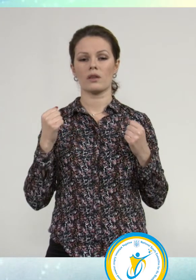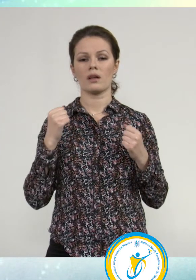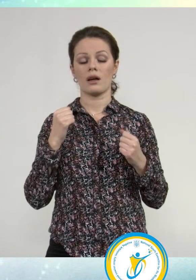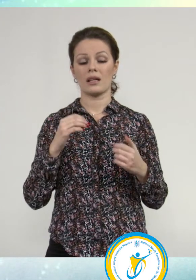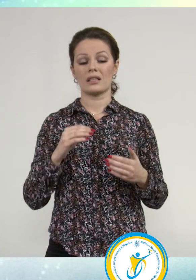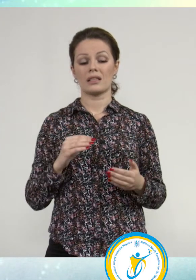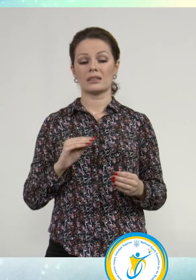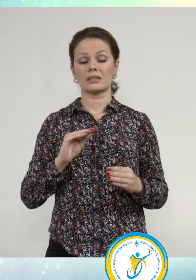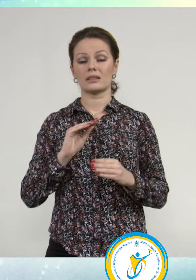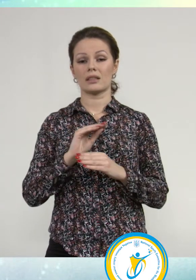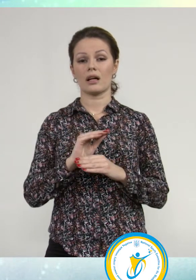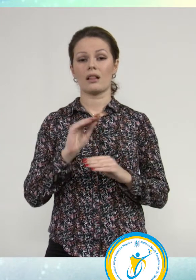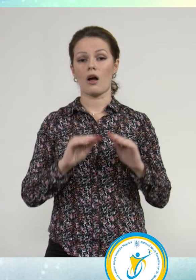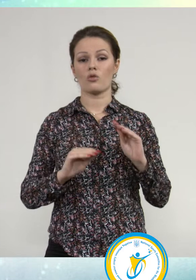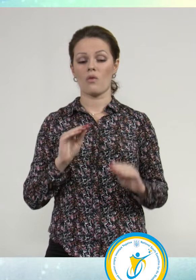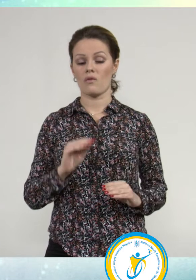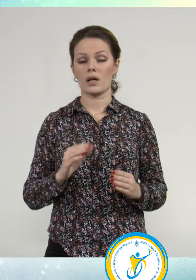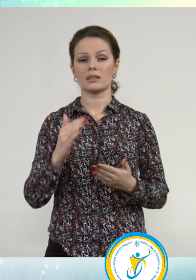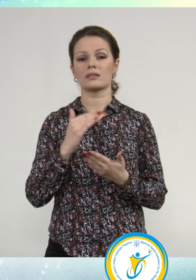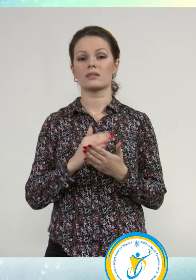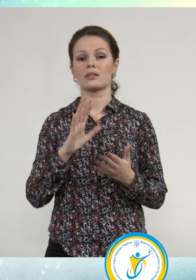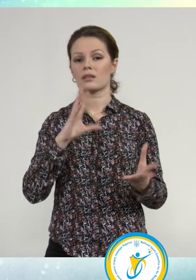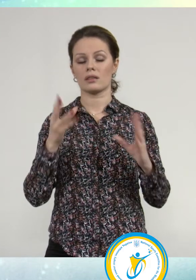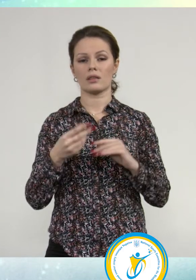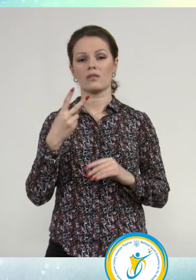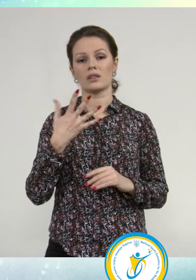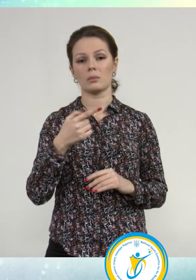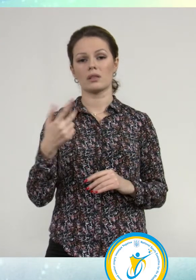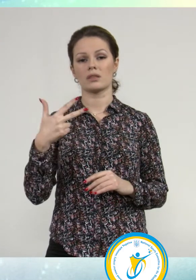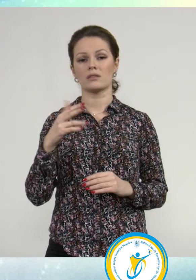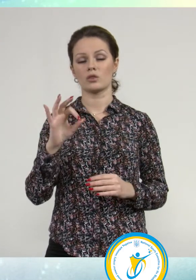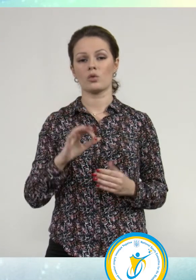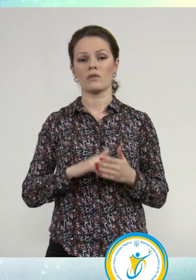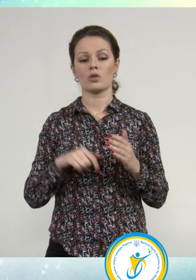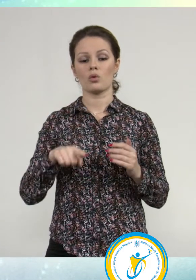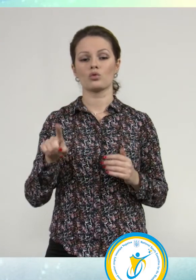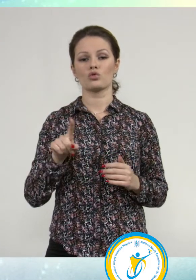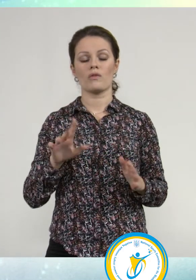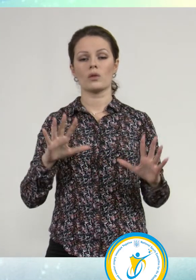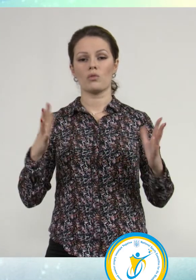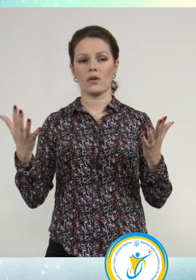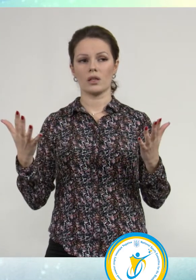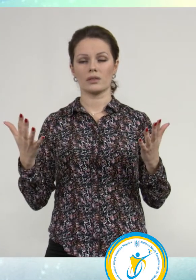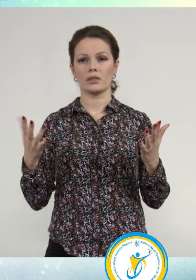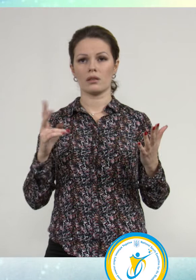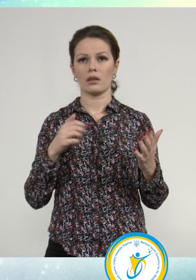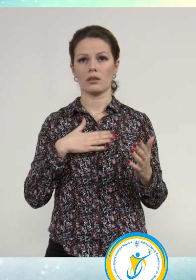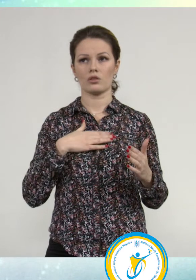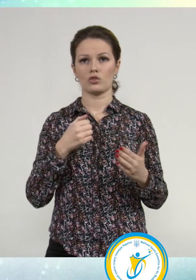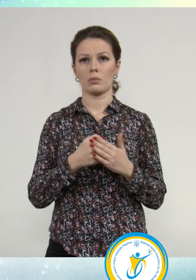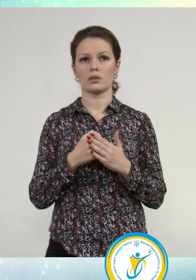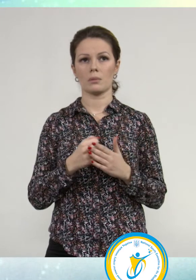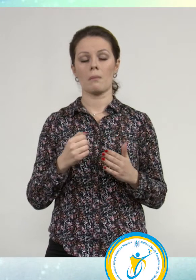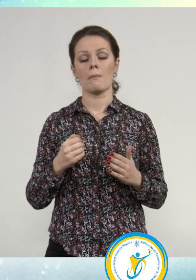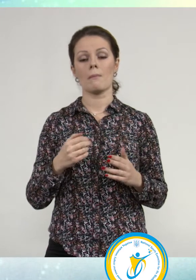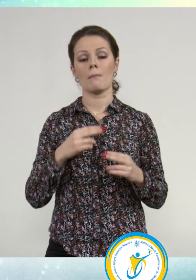спортивна складова складає тільки, може, 25-30% від того, що відбувається на нашій